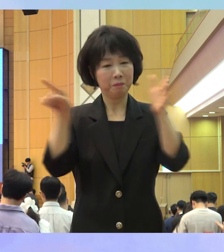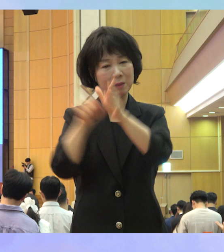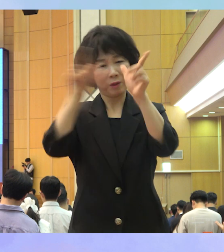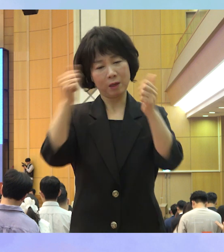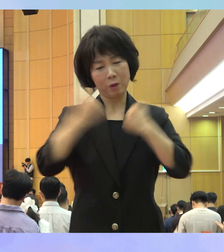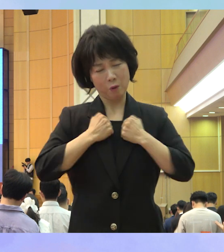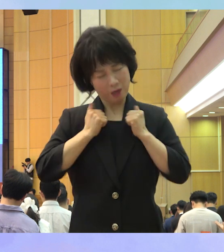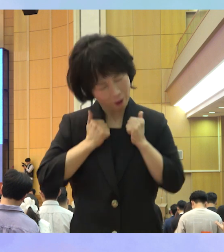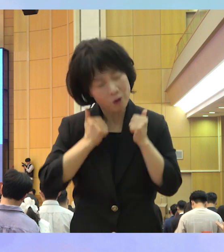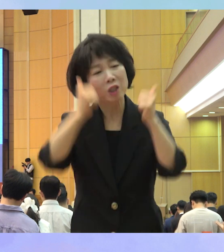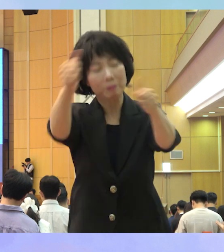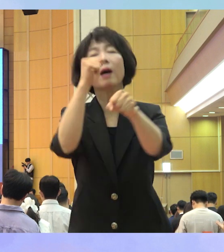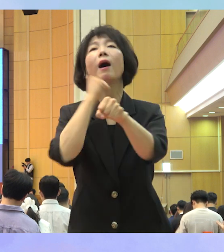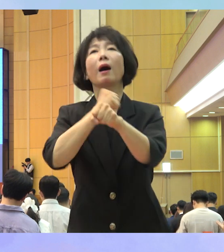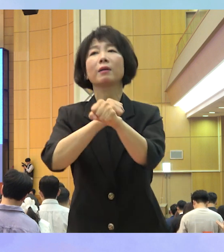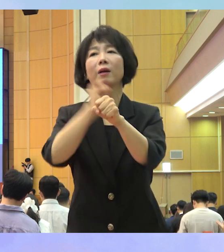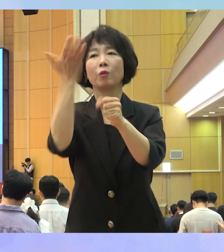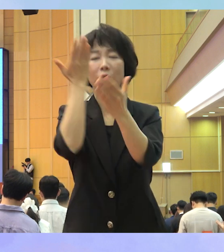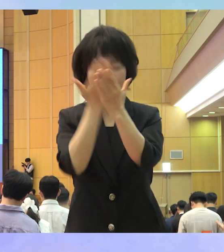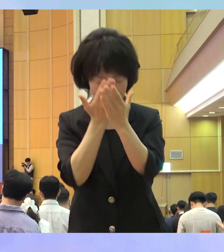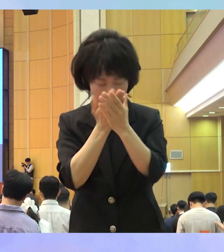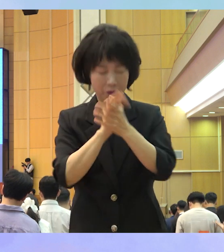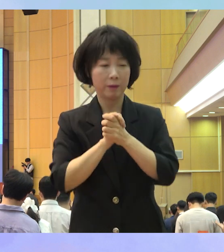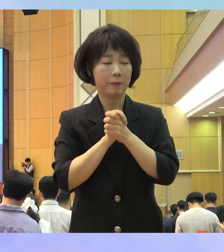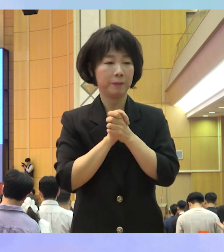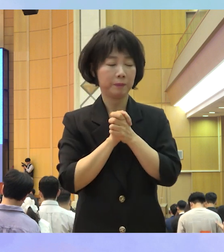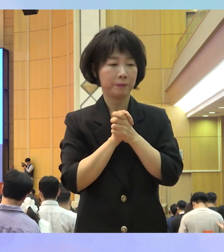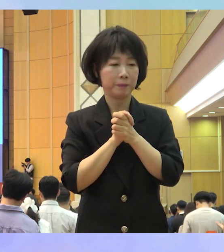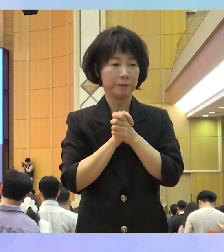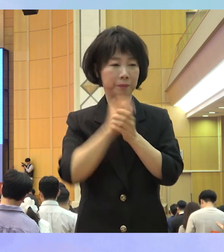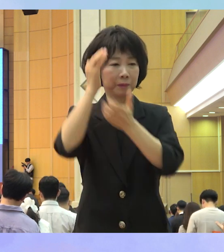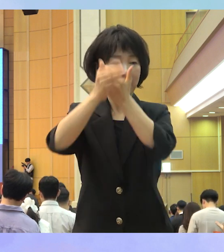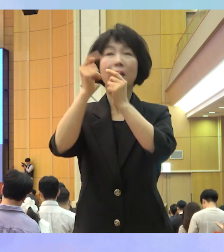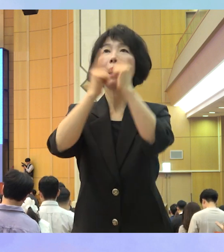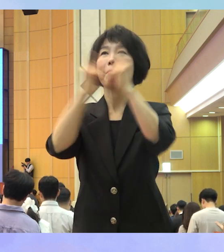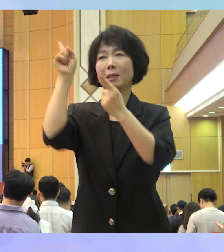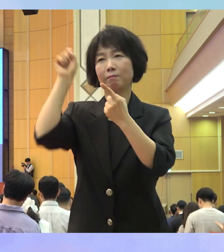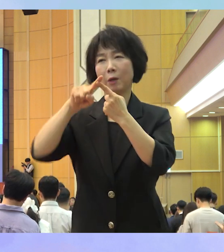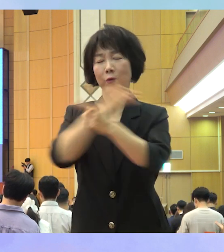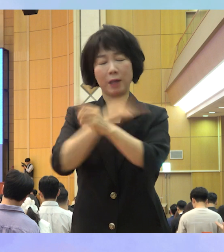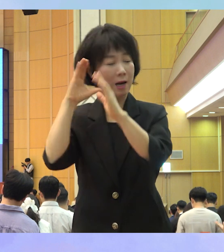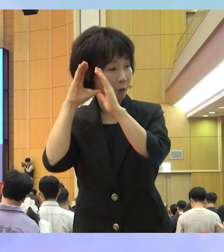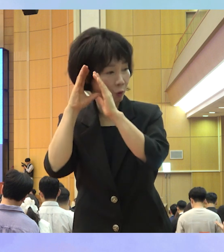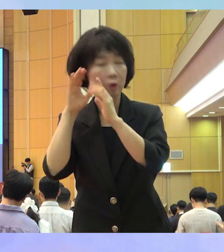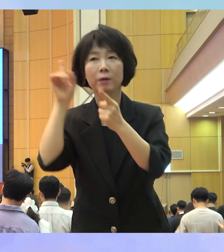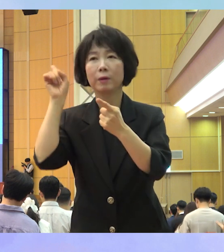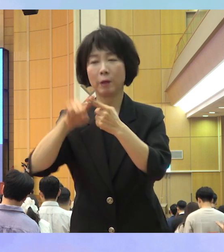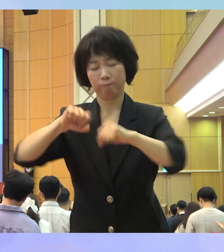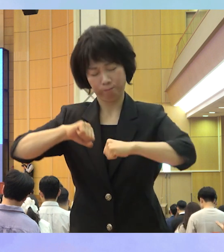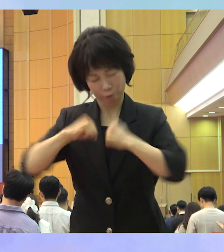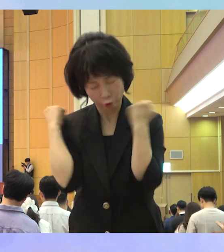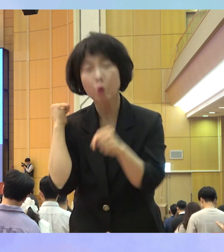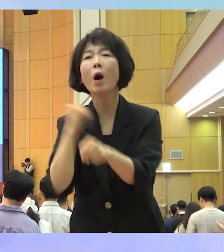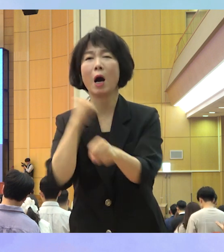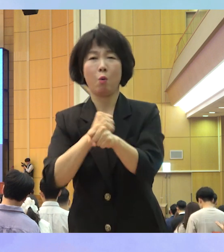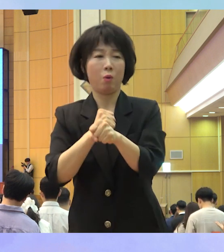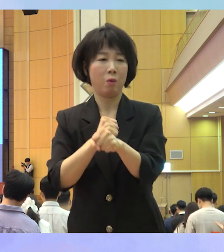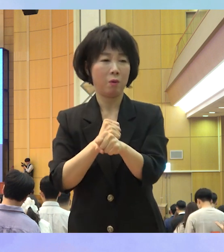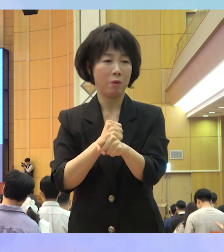신앙생활 잘하는 우리가 되게 하옵소서. 하나님 말씀을 잘 들어서